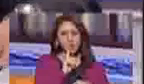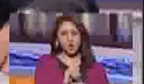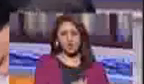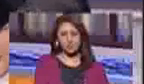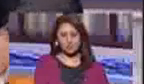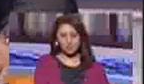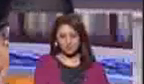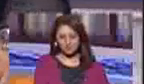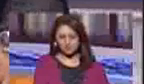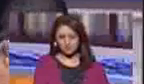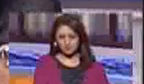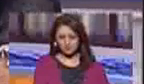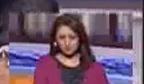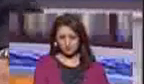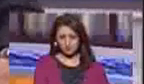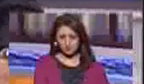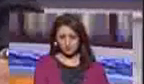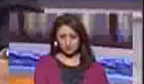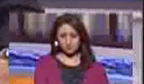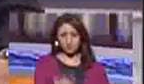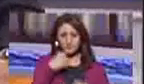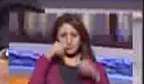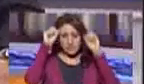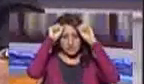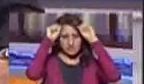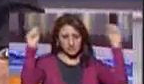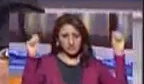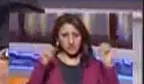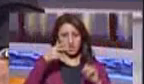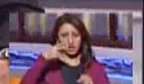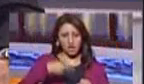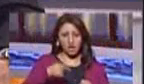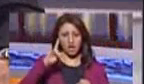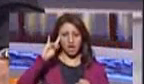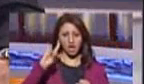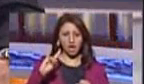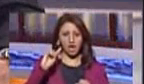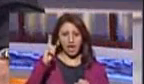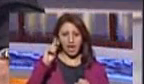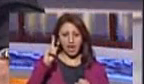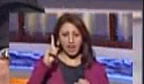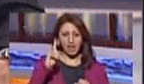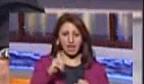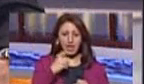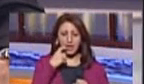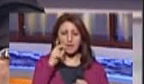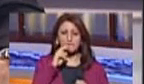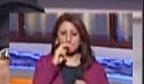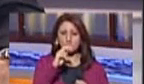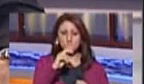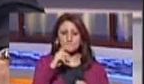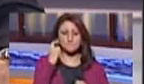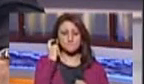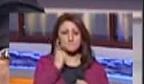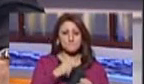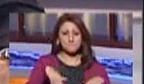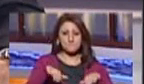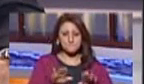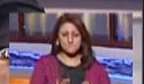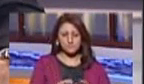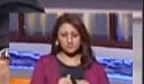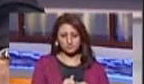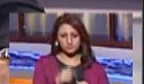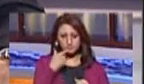السفير كلمتوه؟ السفير علاء الحديدي المتحدث الرسمي باسم مجلس الوزراء اكد انه قد